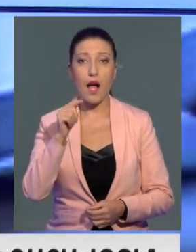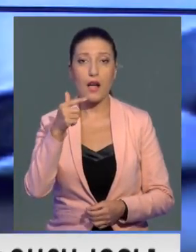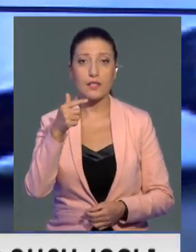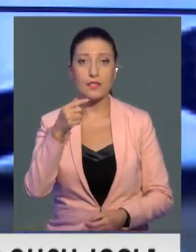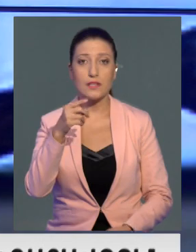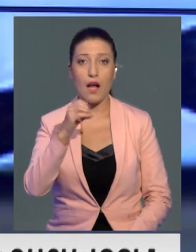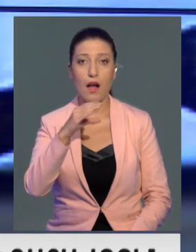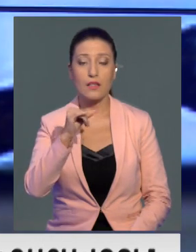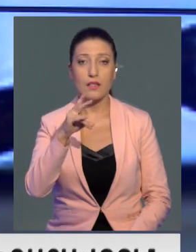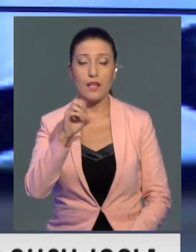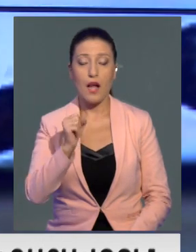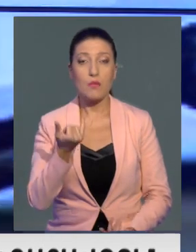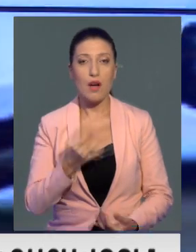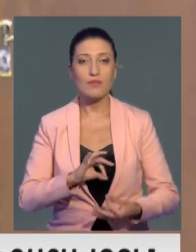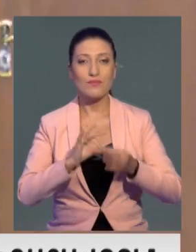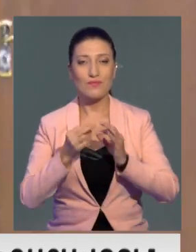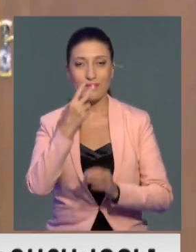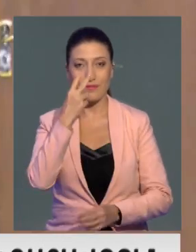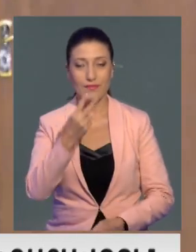Աքսաննա, դու եթերում ես։